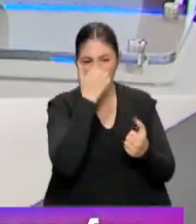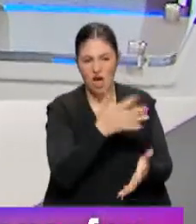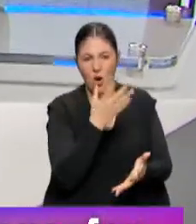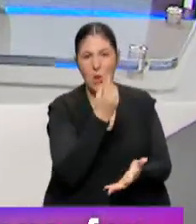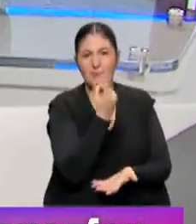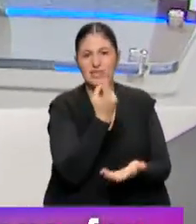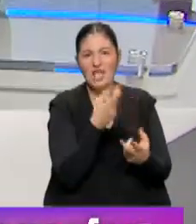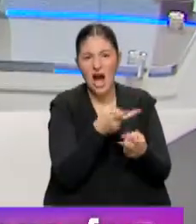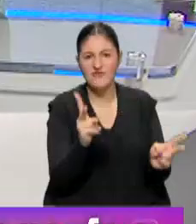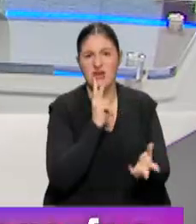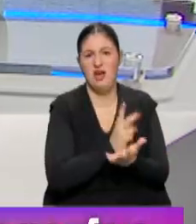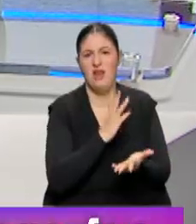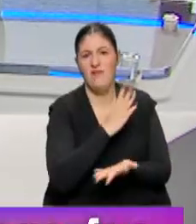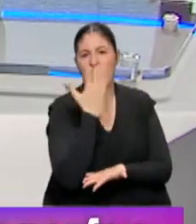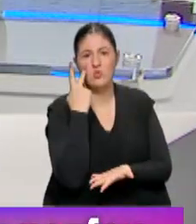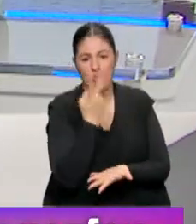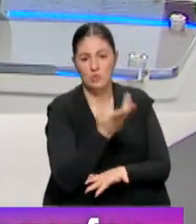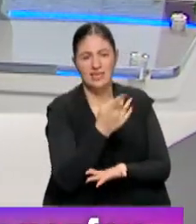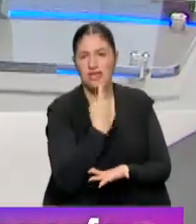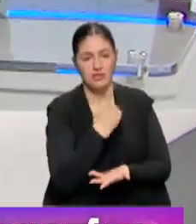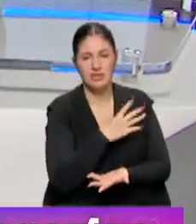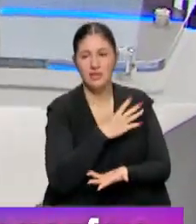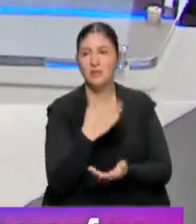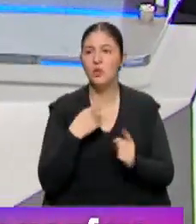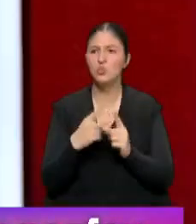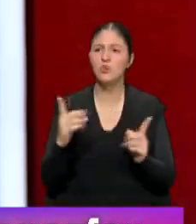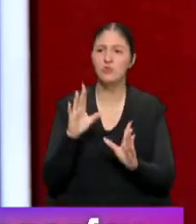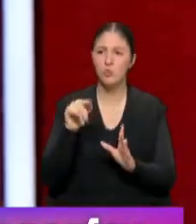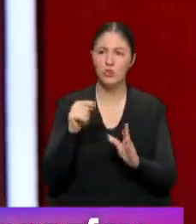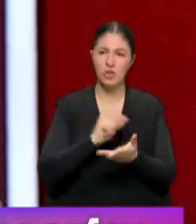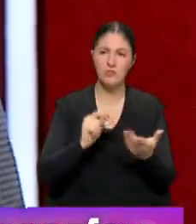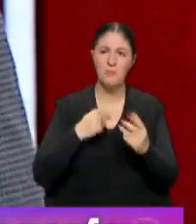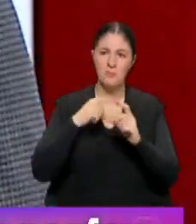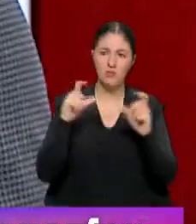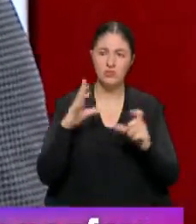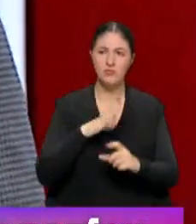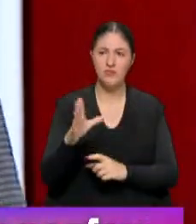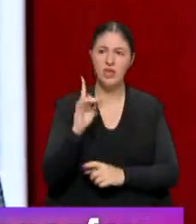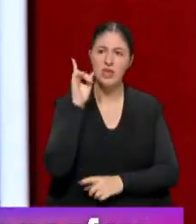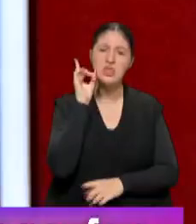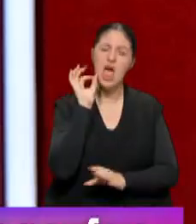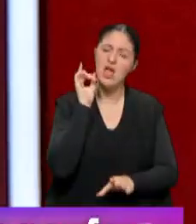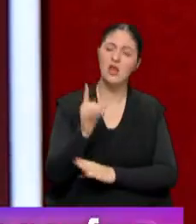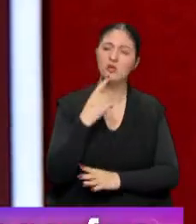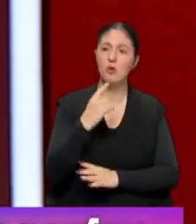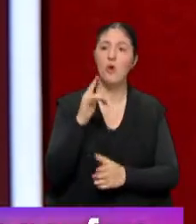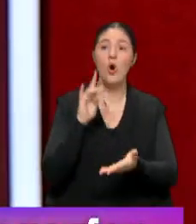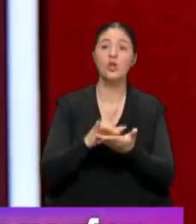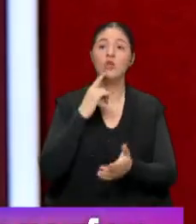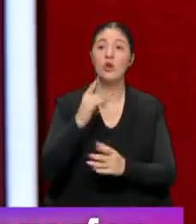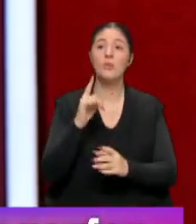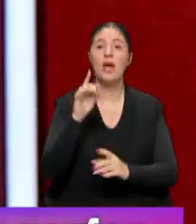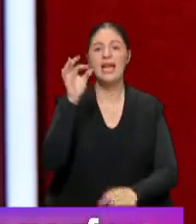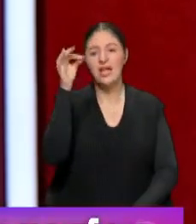Bir tahliye kararı var karşımızda Sen ne söylersin ben uzatmayacağım bugün yazımın başlığı da var direkt söyleyeyim ortadan söyleyeyim